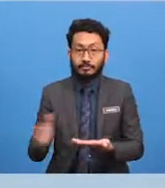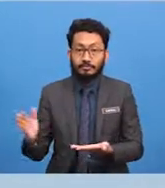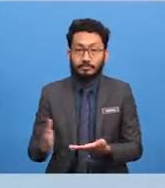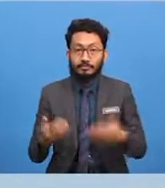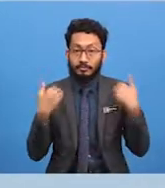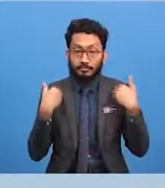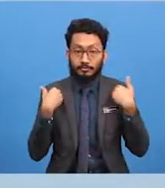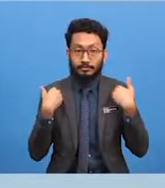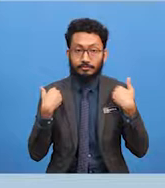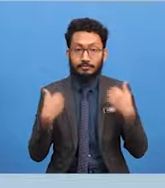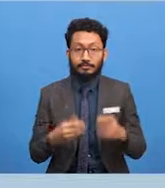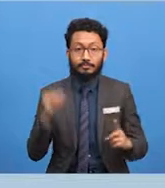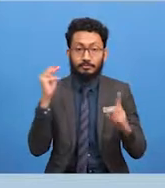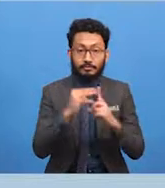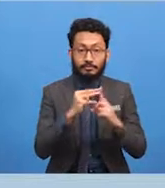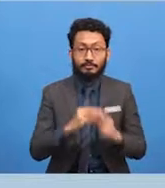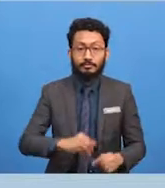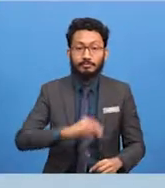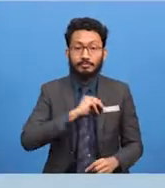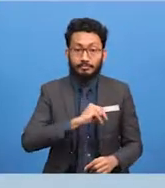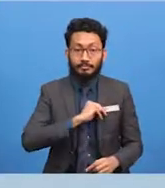mempunyai matlamat masing-masing.